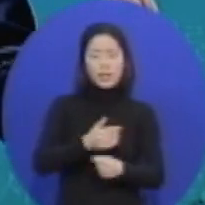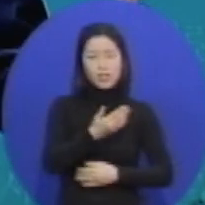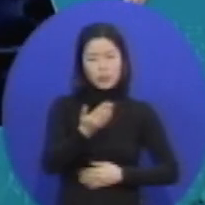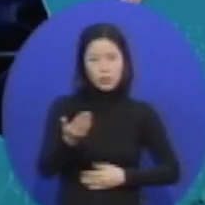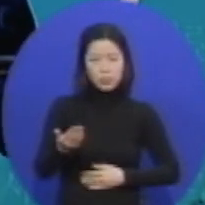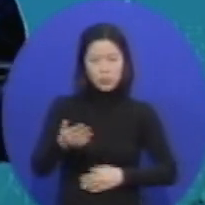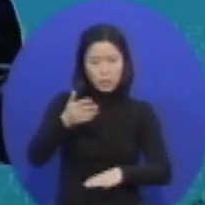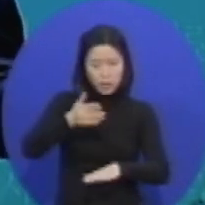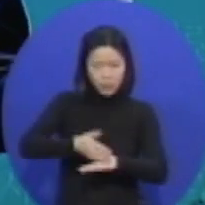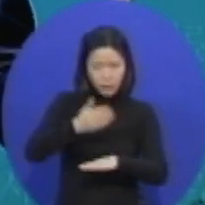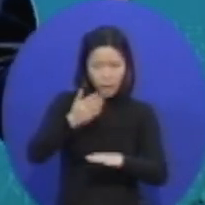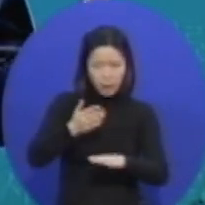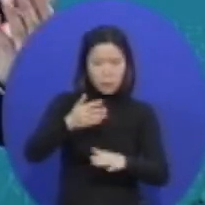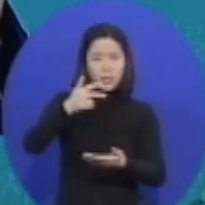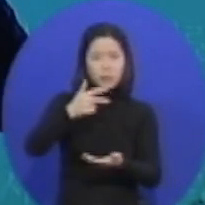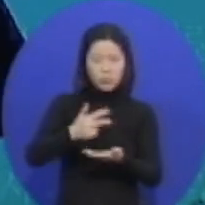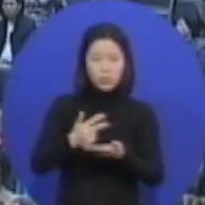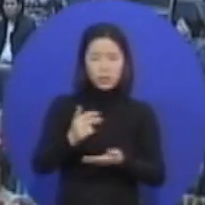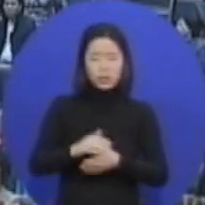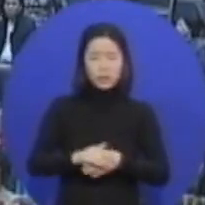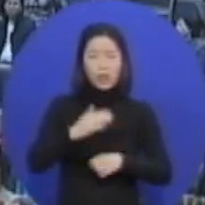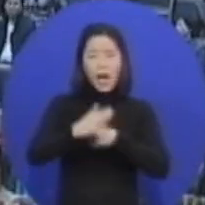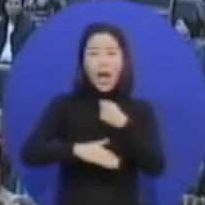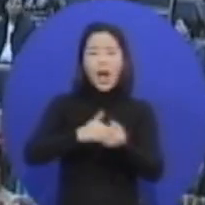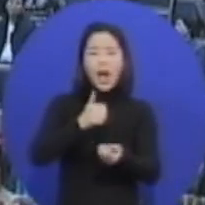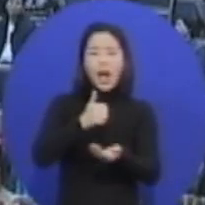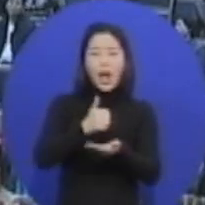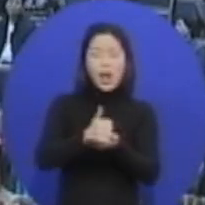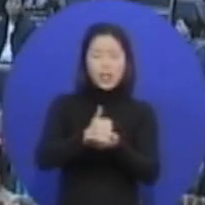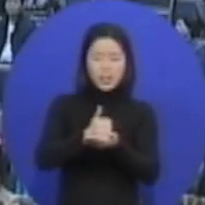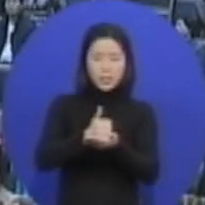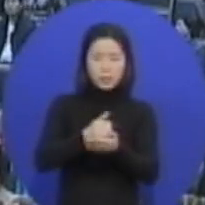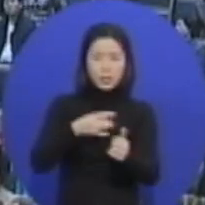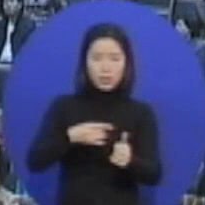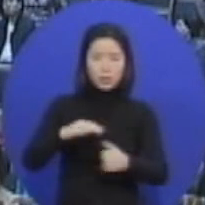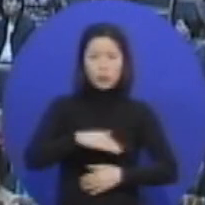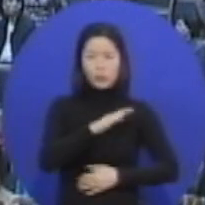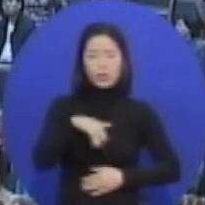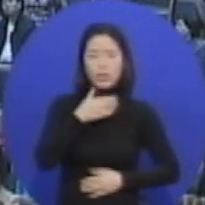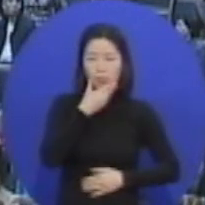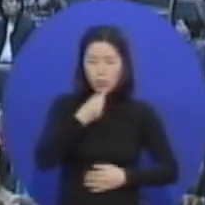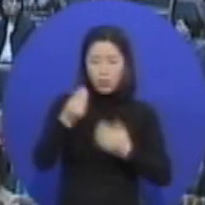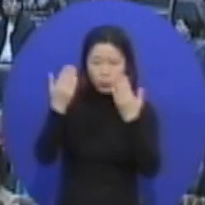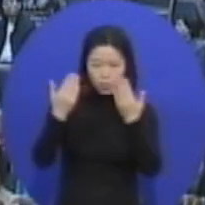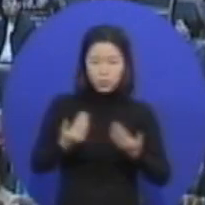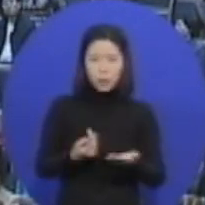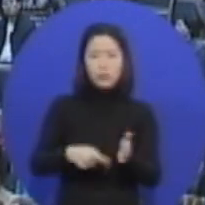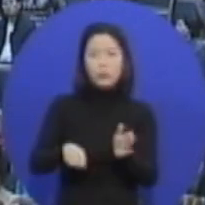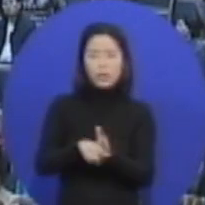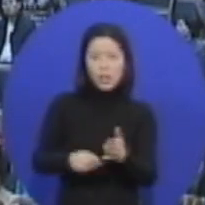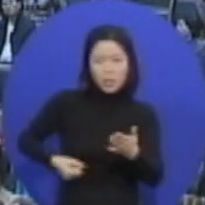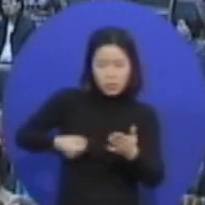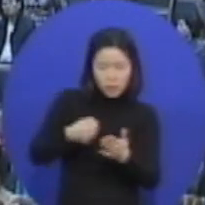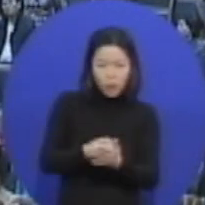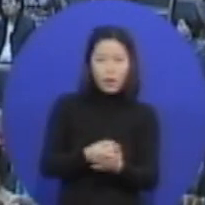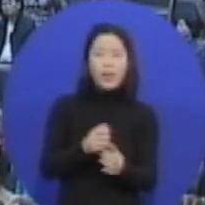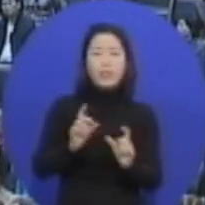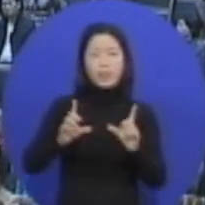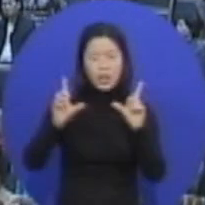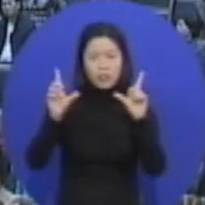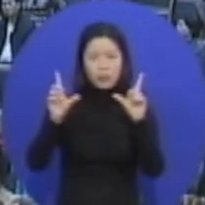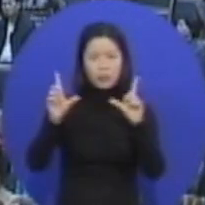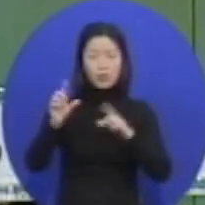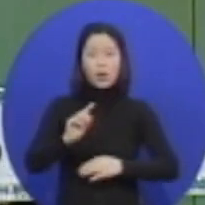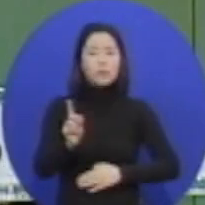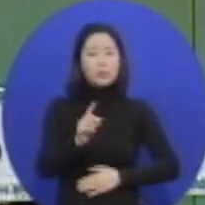감사 주 일은 하나님께서 우리에게 정말 복을 주시려고 정말 쓴 날입니다 어떤 복을 주시려고 하시는